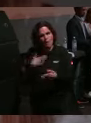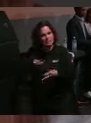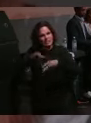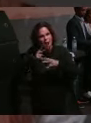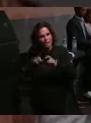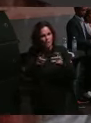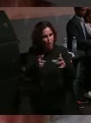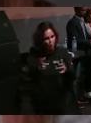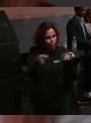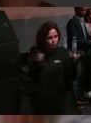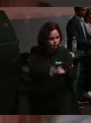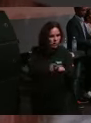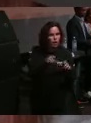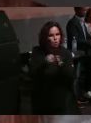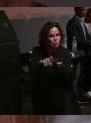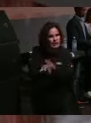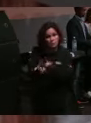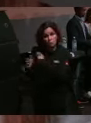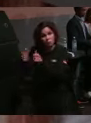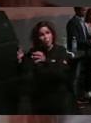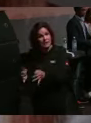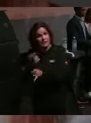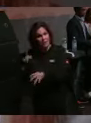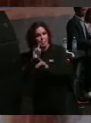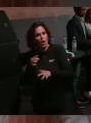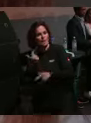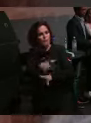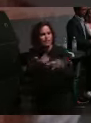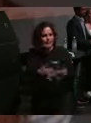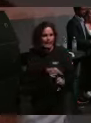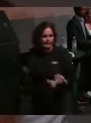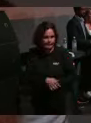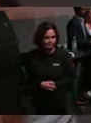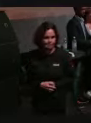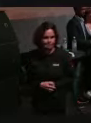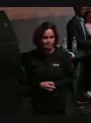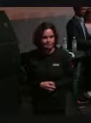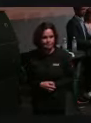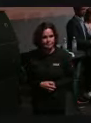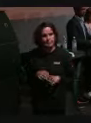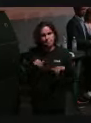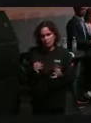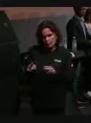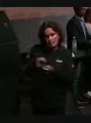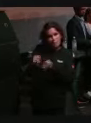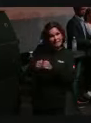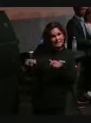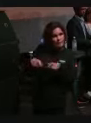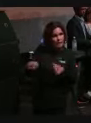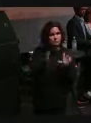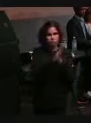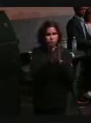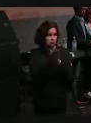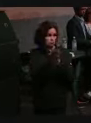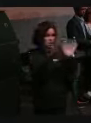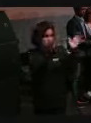kutte utslipp, som da Stortinget har pålagt oljenæringen. Det sånn, kjære politikerpanel, at nå jo kunnskapsgrunnlaget...